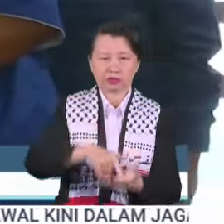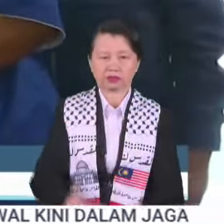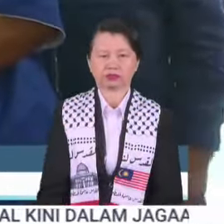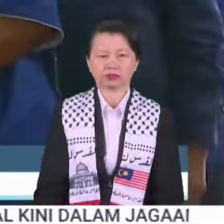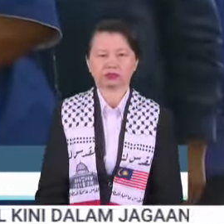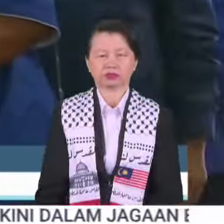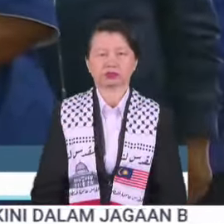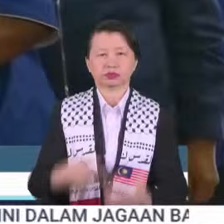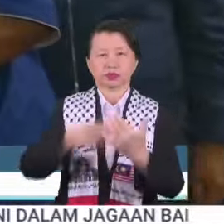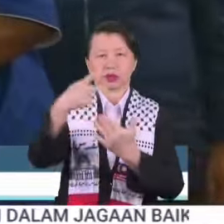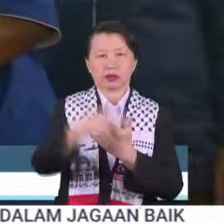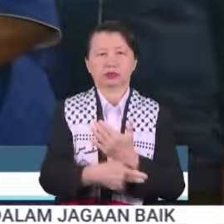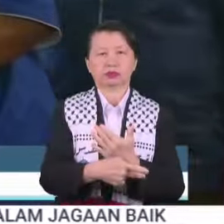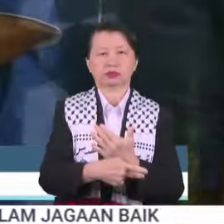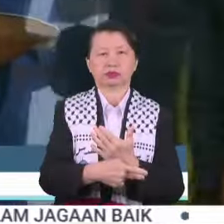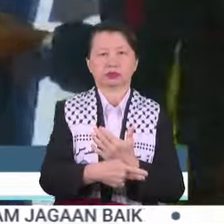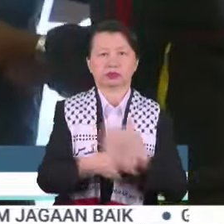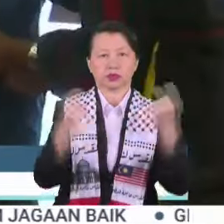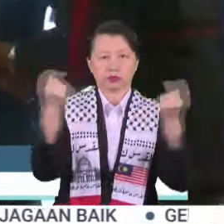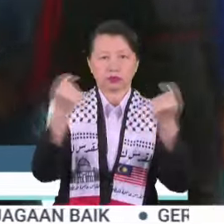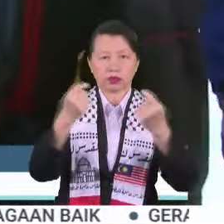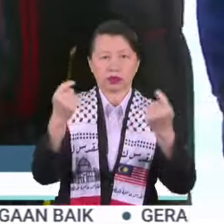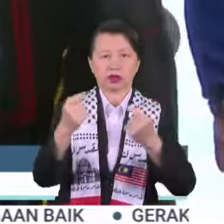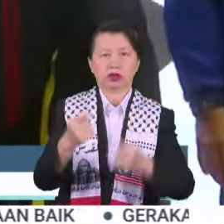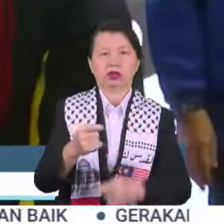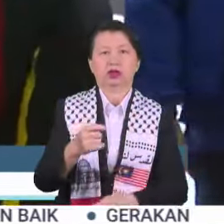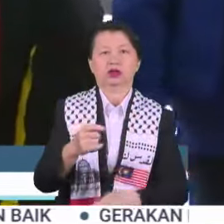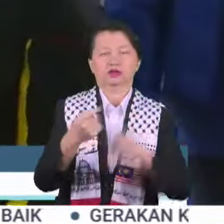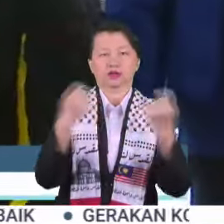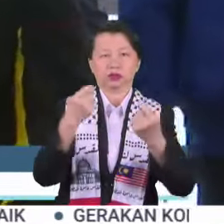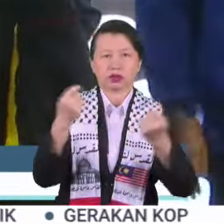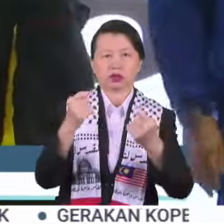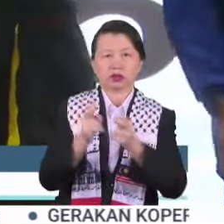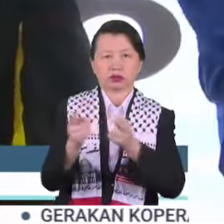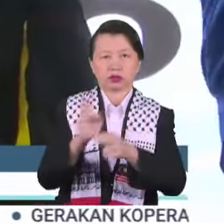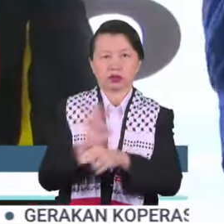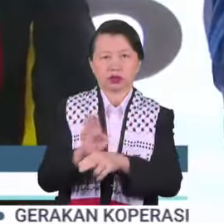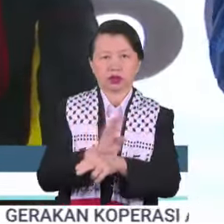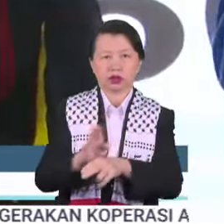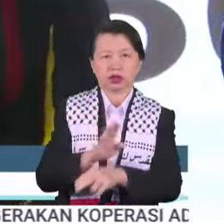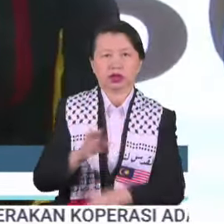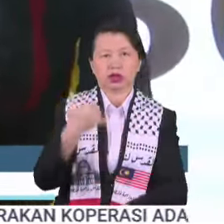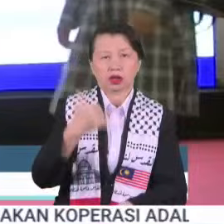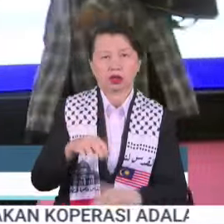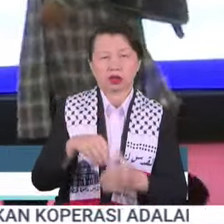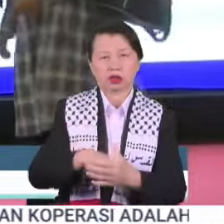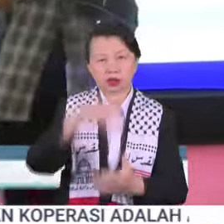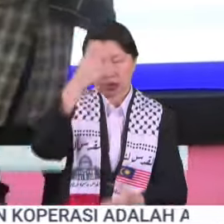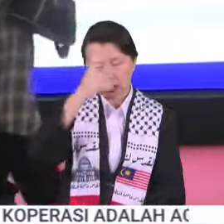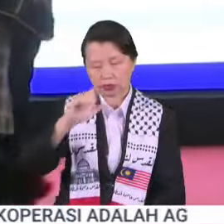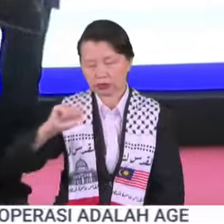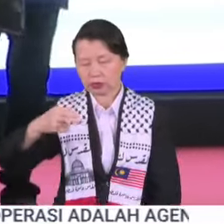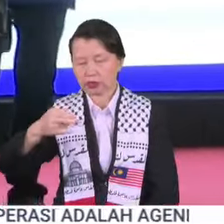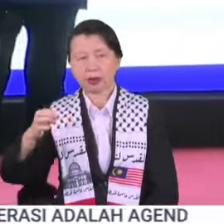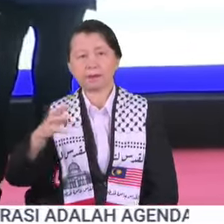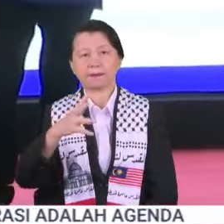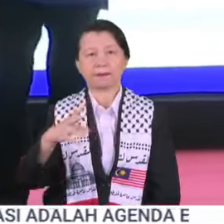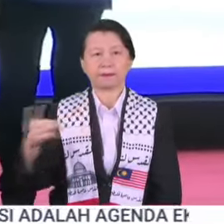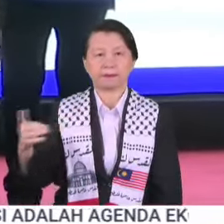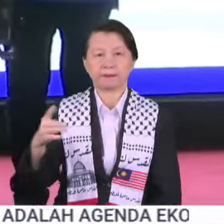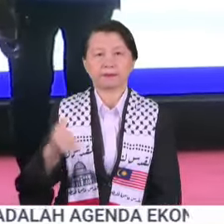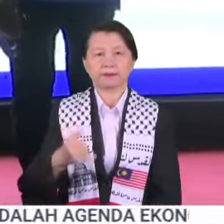pat program Fiesta Usahawan Desa lfekra rasmikan pengerusi felkra Datuk Ahmad jazlan yaakob